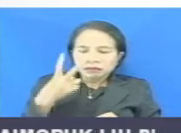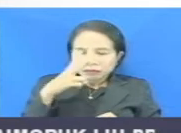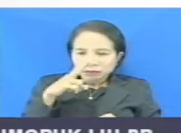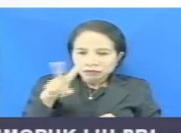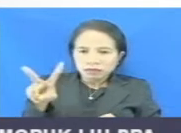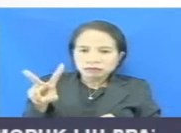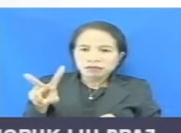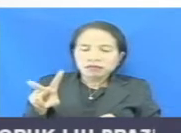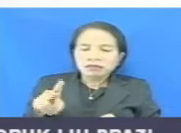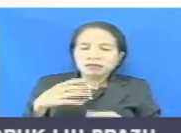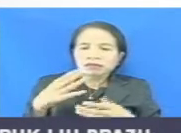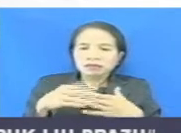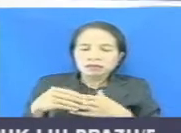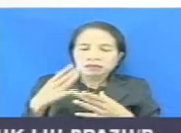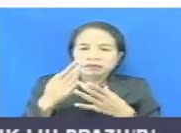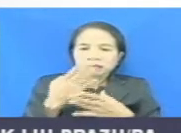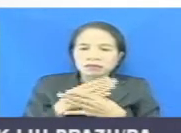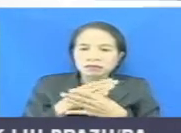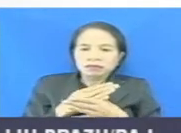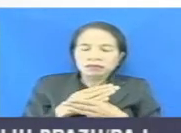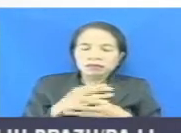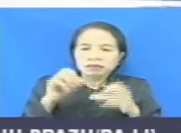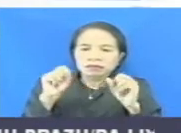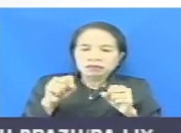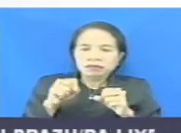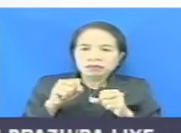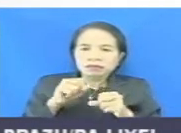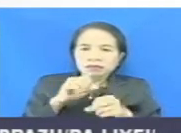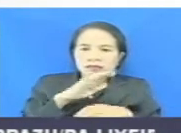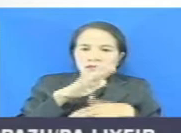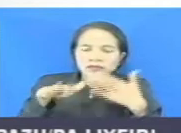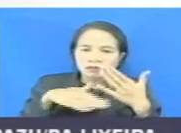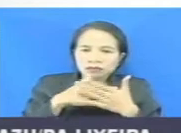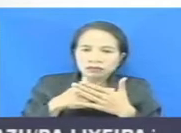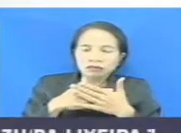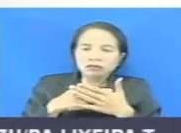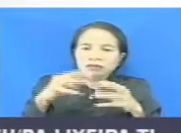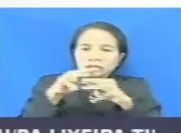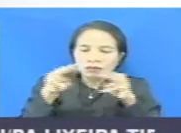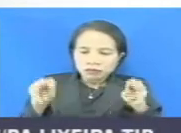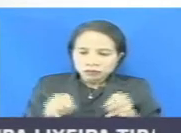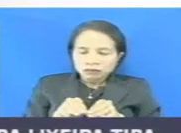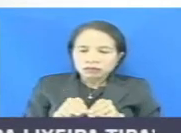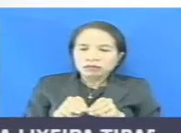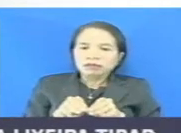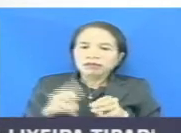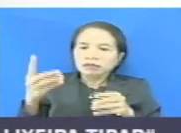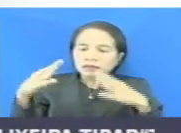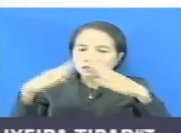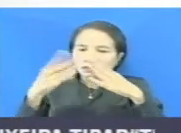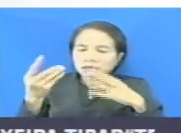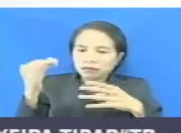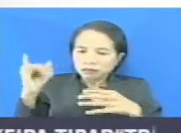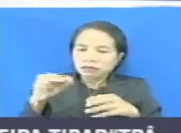iha fo informasaun ba publik ne bele kobre ona husi nivel nasional bato ia munisipio.